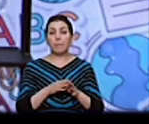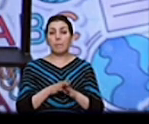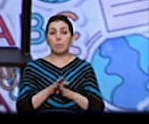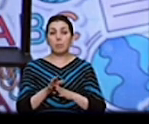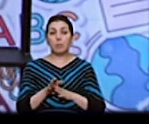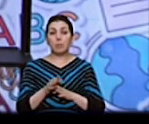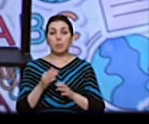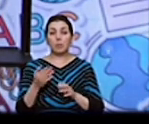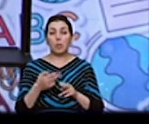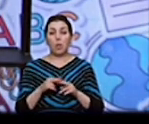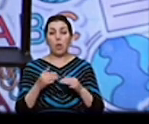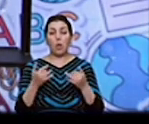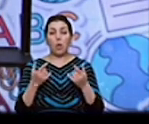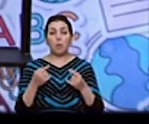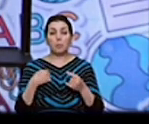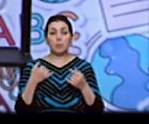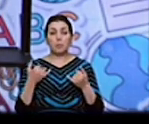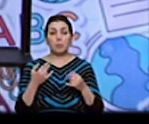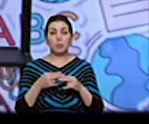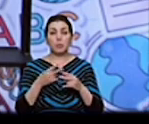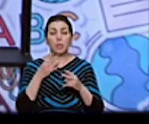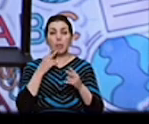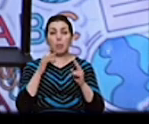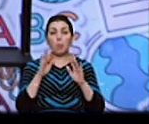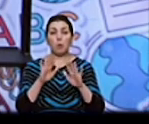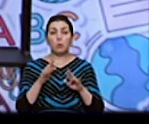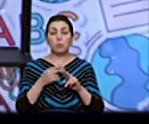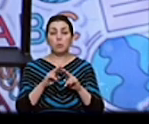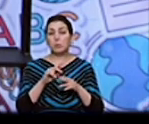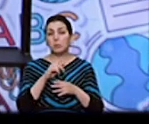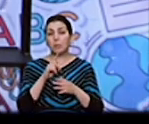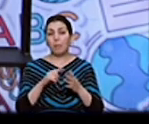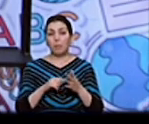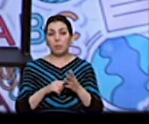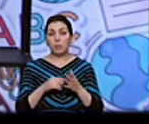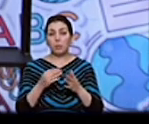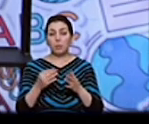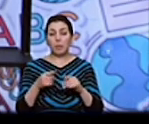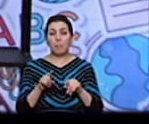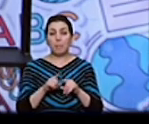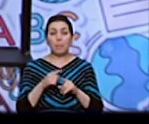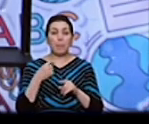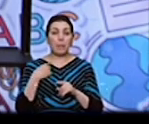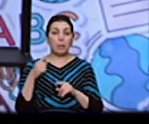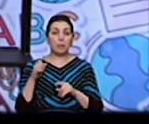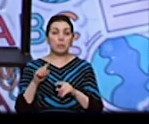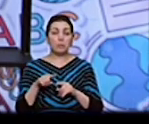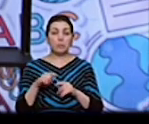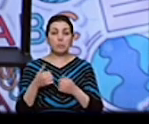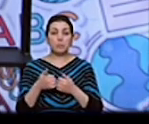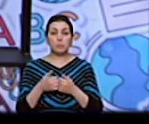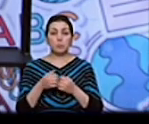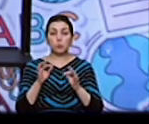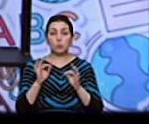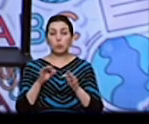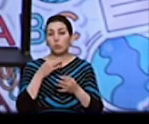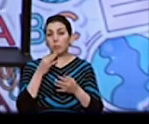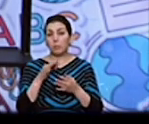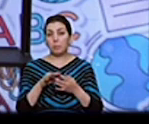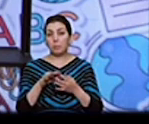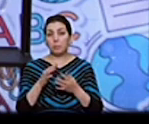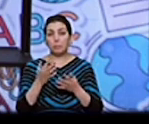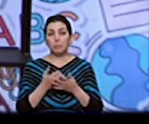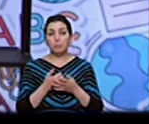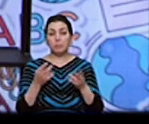vazifangiz esa hozir men sizlarga namoyish etadigan savollarga Mana shu raqamlar orqali to'g'ri